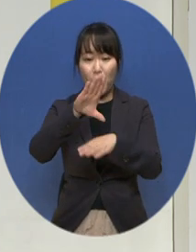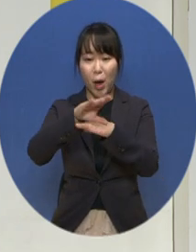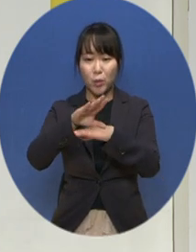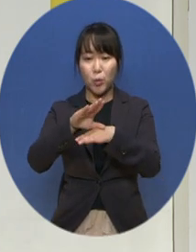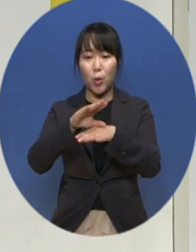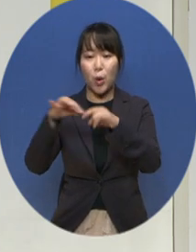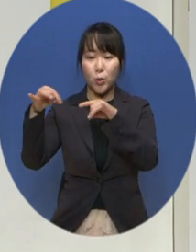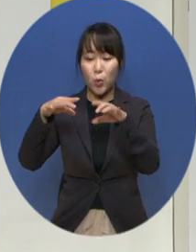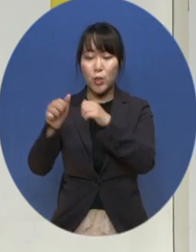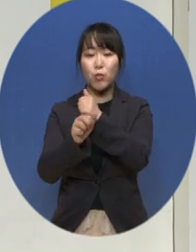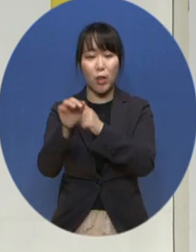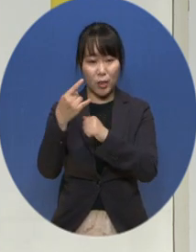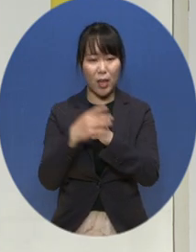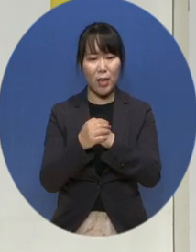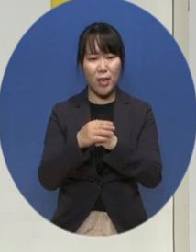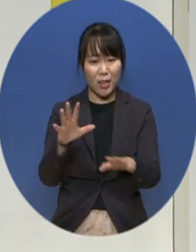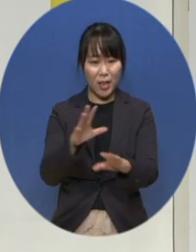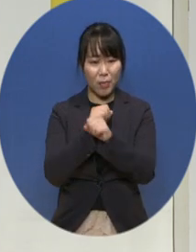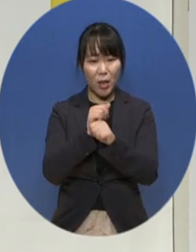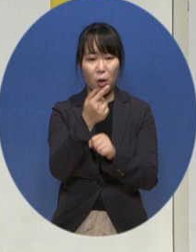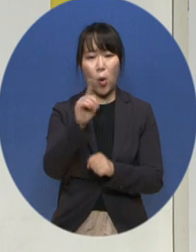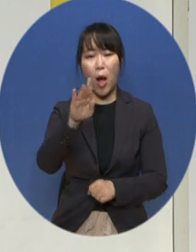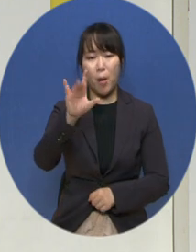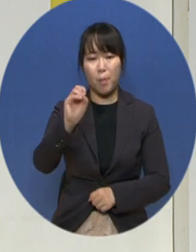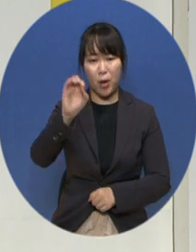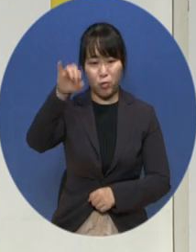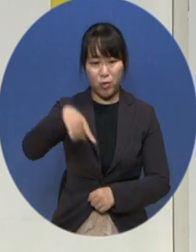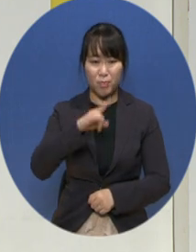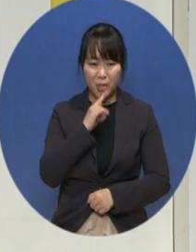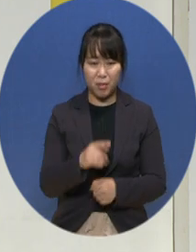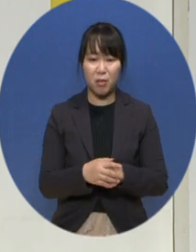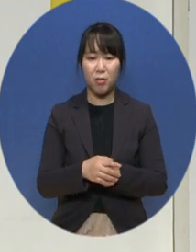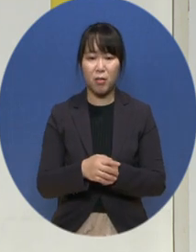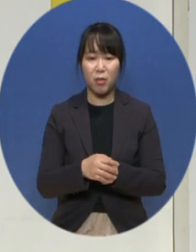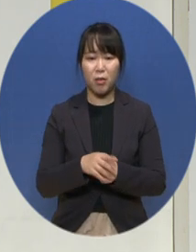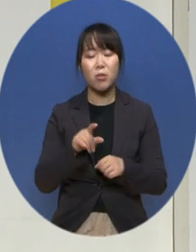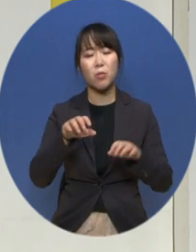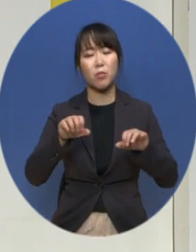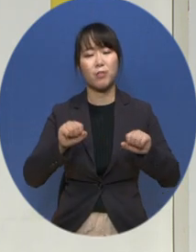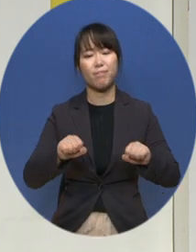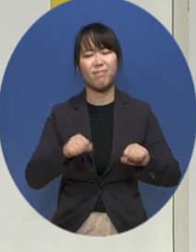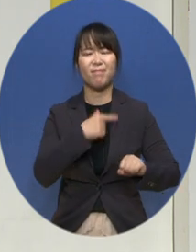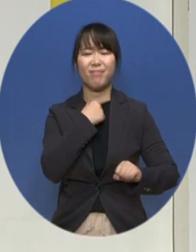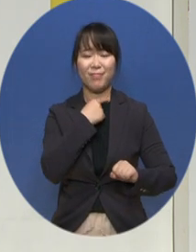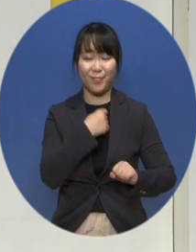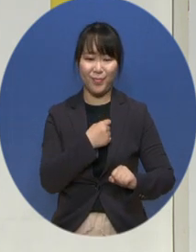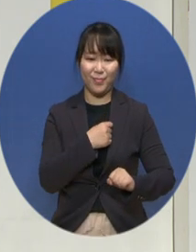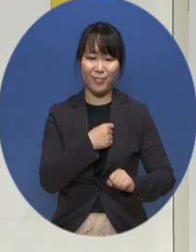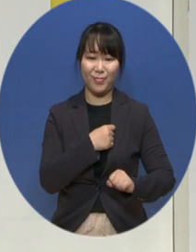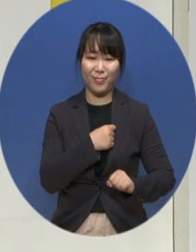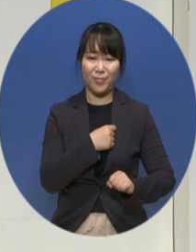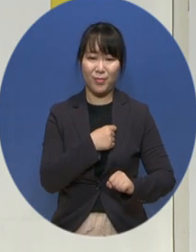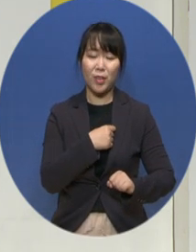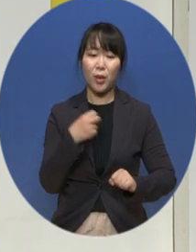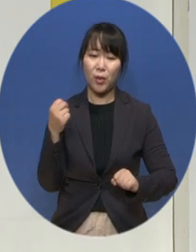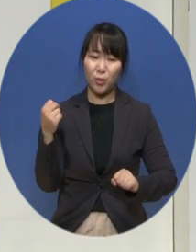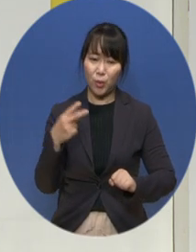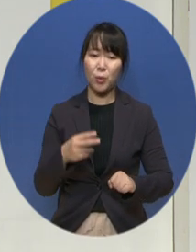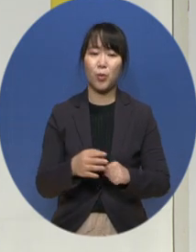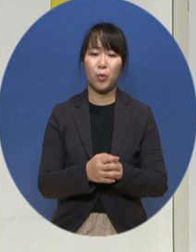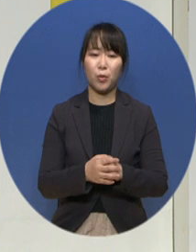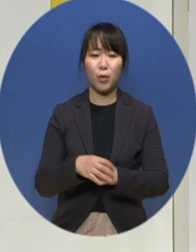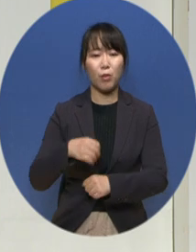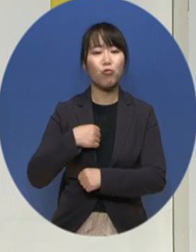깍 층에서 이제 과 방이라고 하는데 예 계속 거기에 그 읽고도 쉽고 4 또한 편육